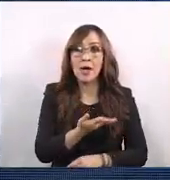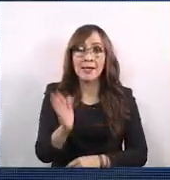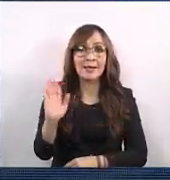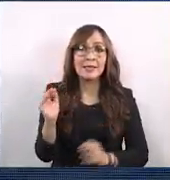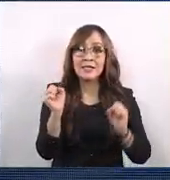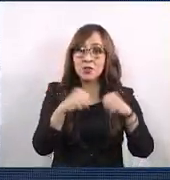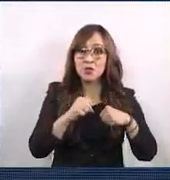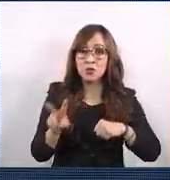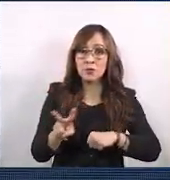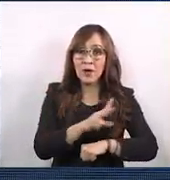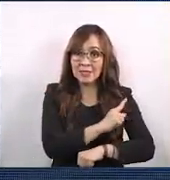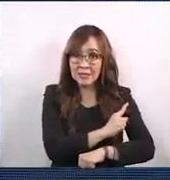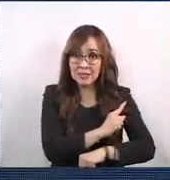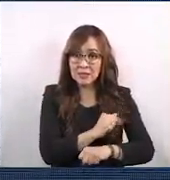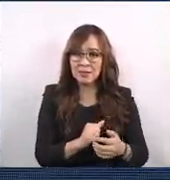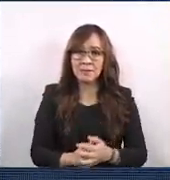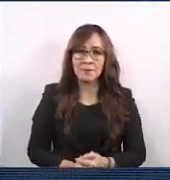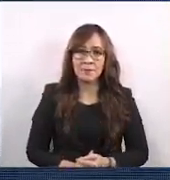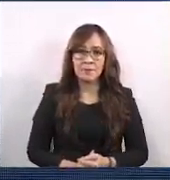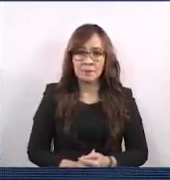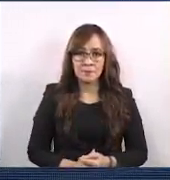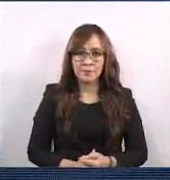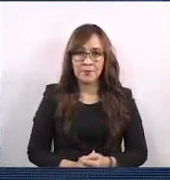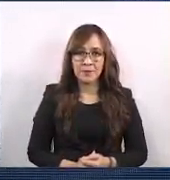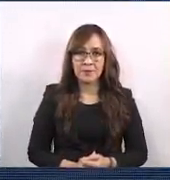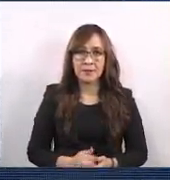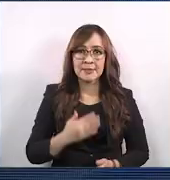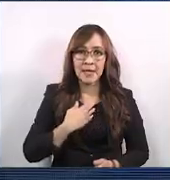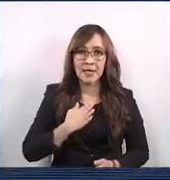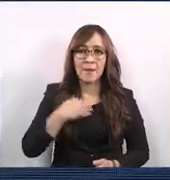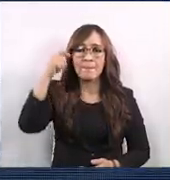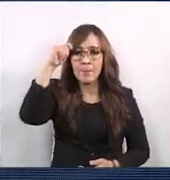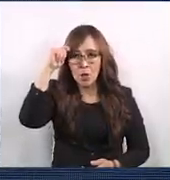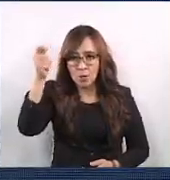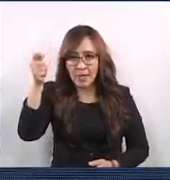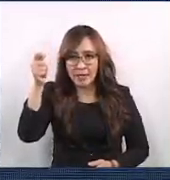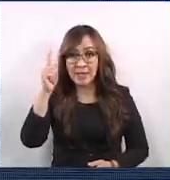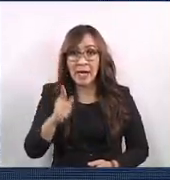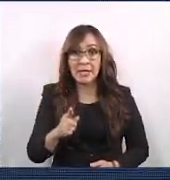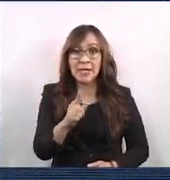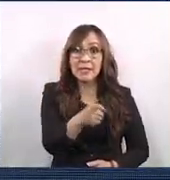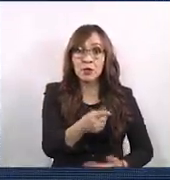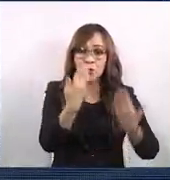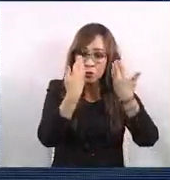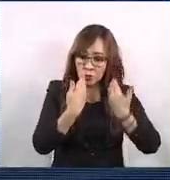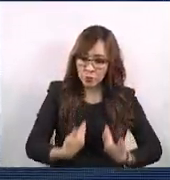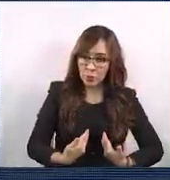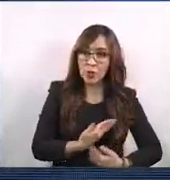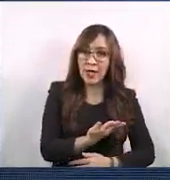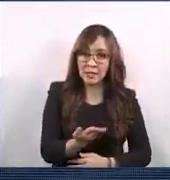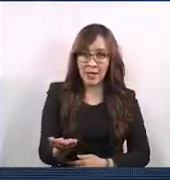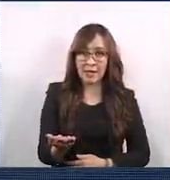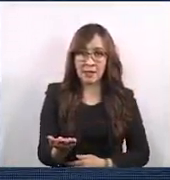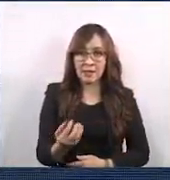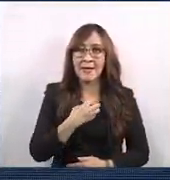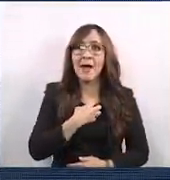vaksin Hai yang sudah tidak Maulid Habsyi saya menghargainya karena itu tubuh sekali itu hak sudah